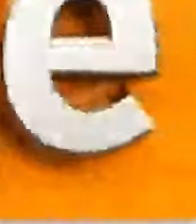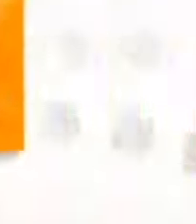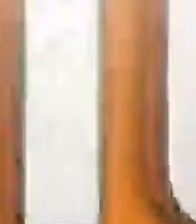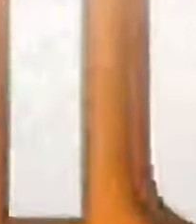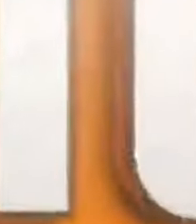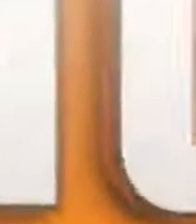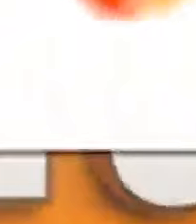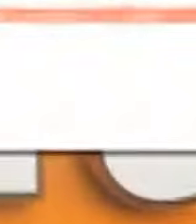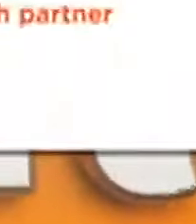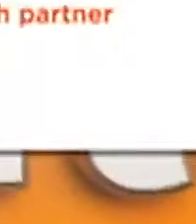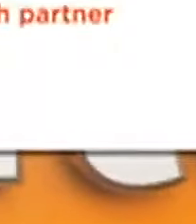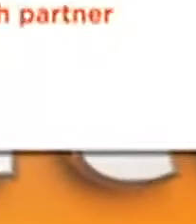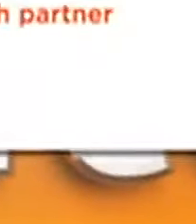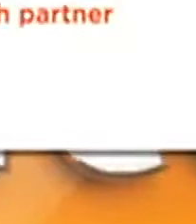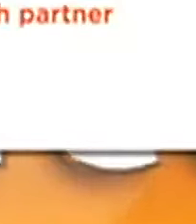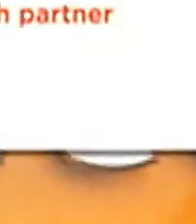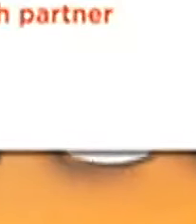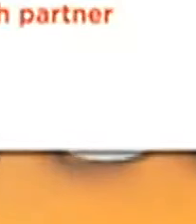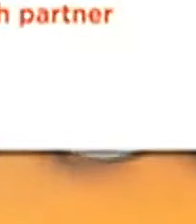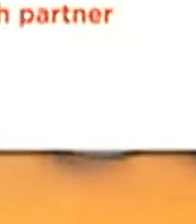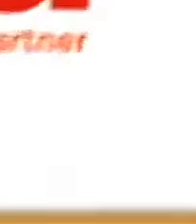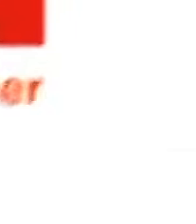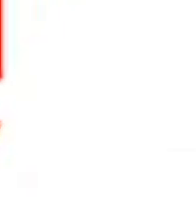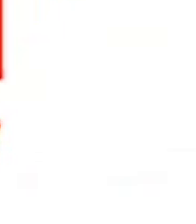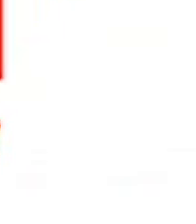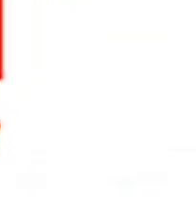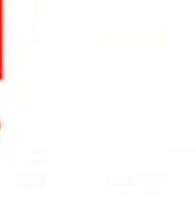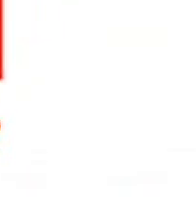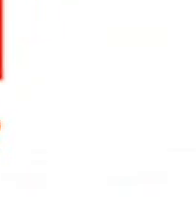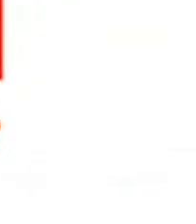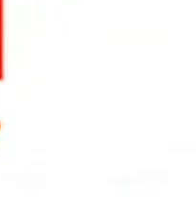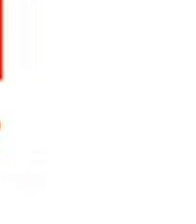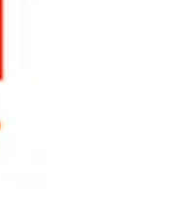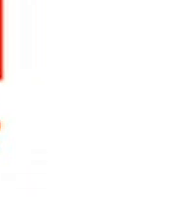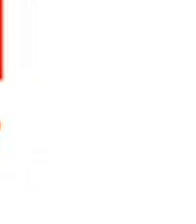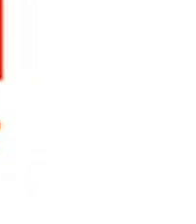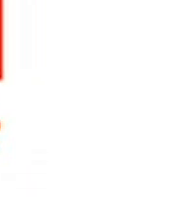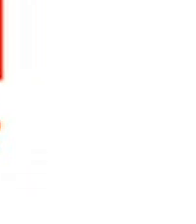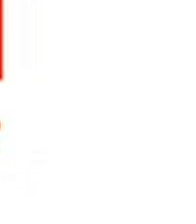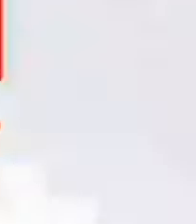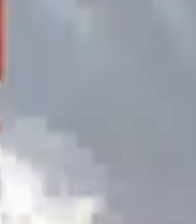Siha na Maumbile imeletwa kwako na Equity Afya.